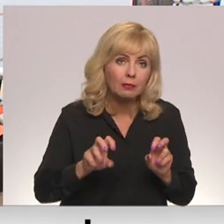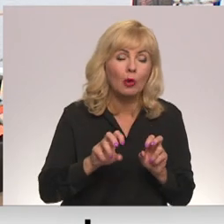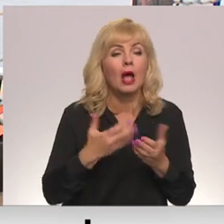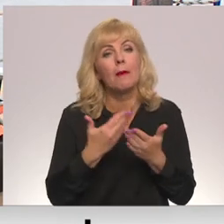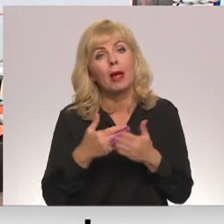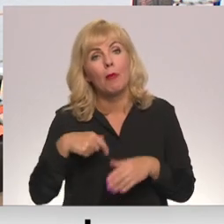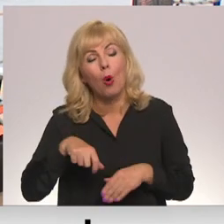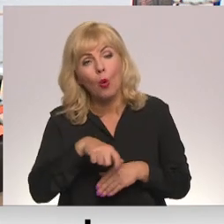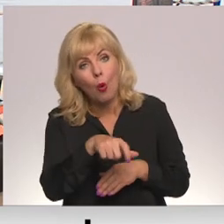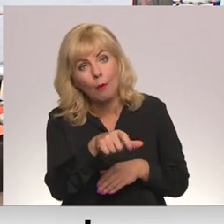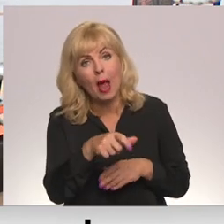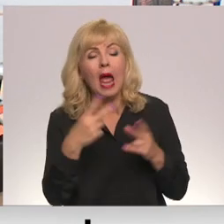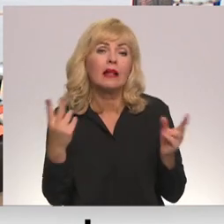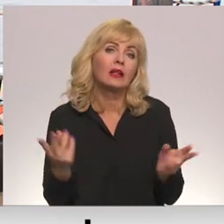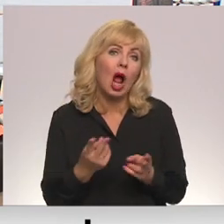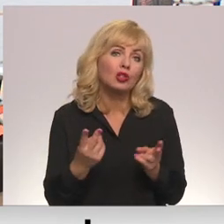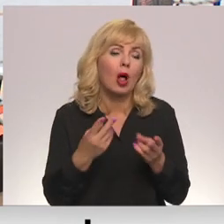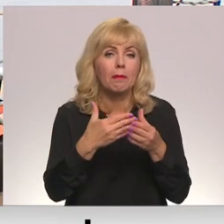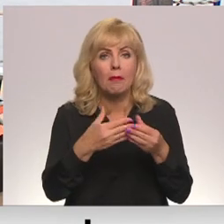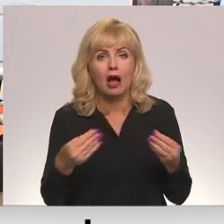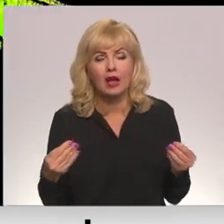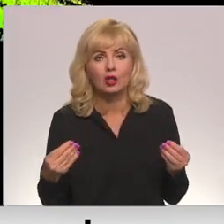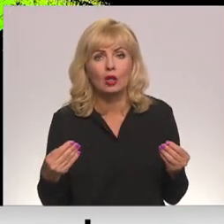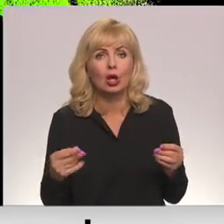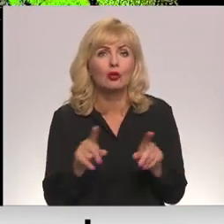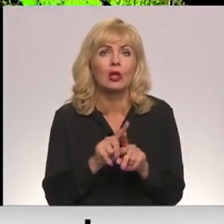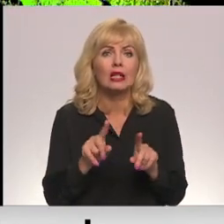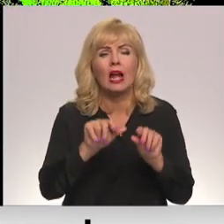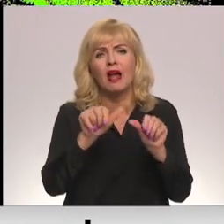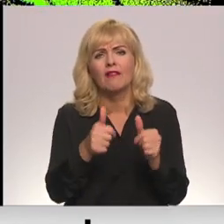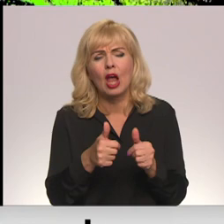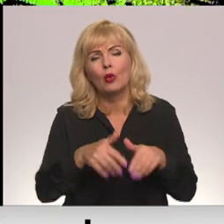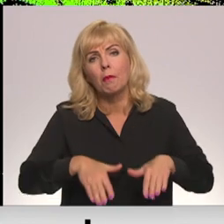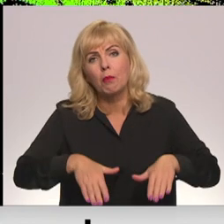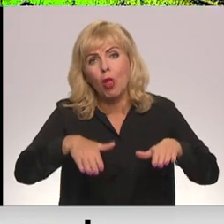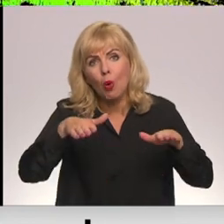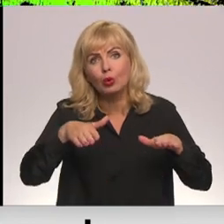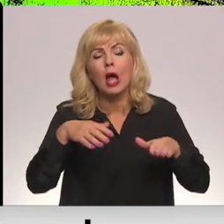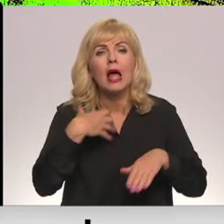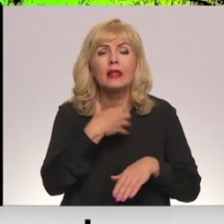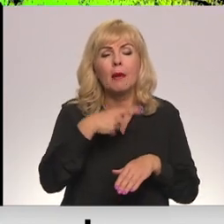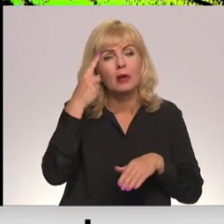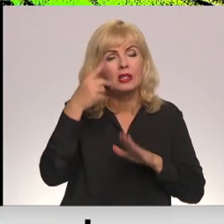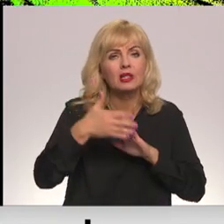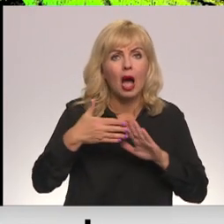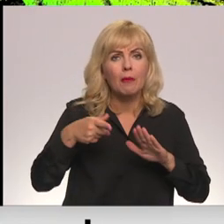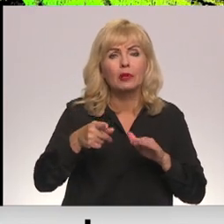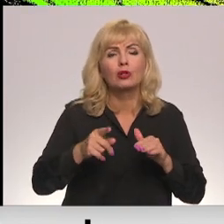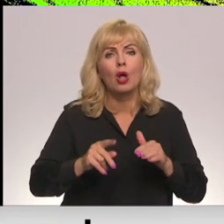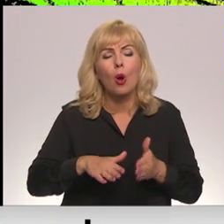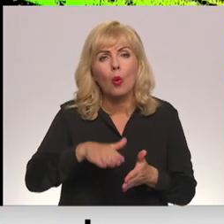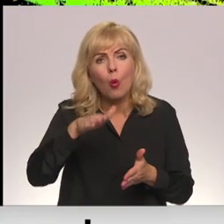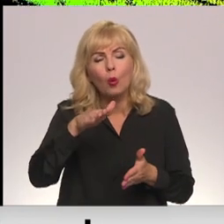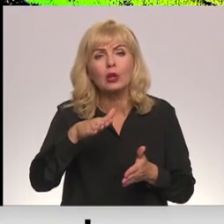upe, kurai, piemēram, tradicionāli pavasaros ir veidojis plūdi, tad nepieciešams saprast, kā veidojas gultne, sanesumi un